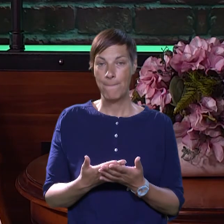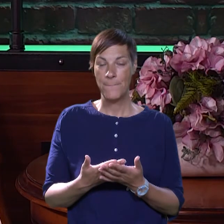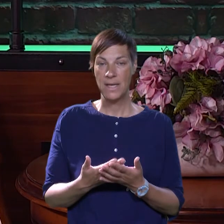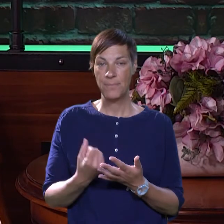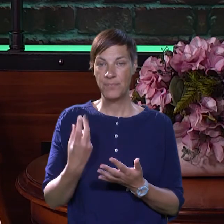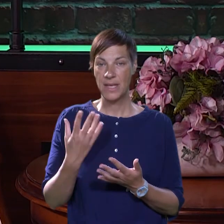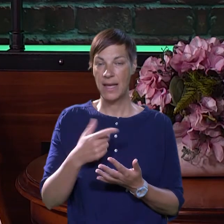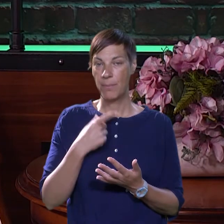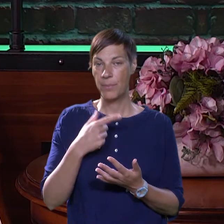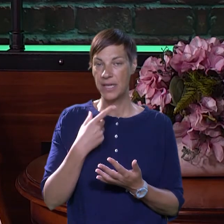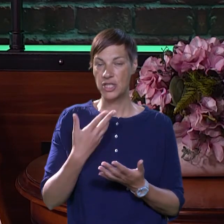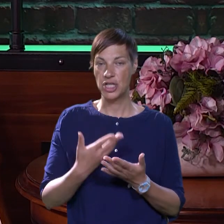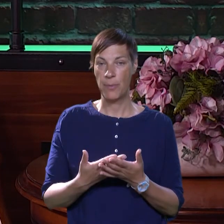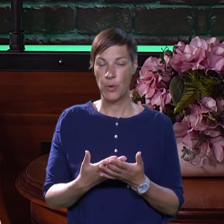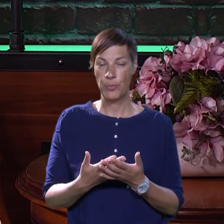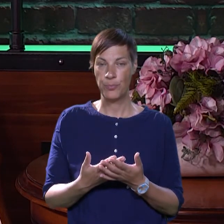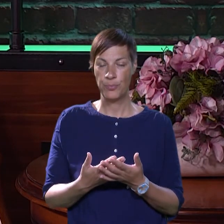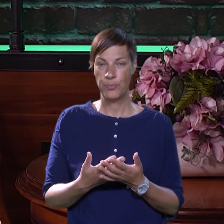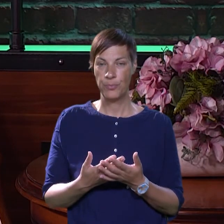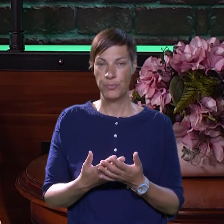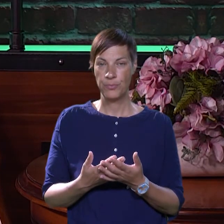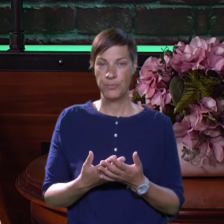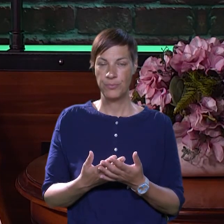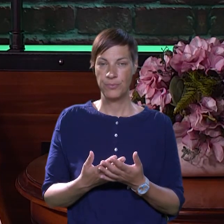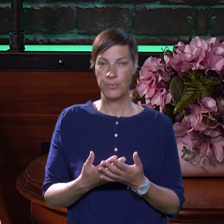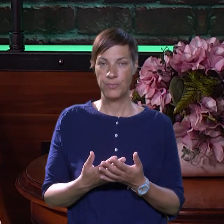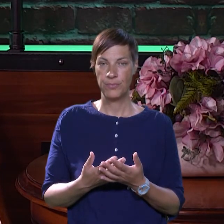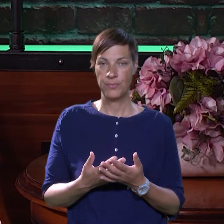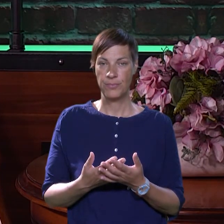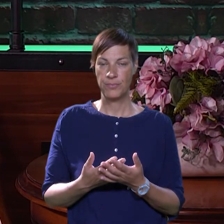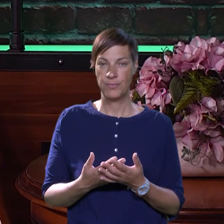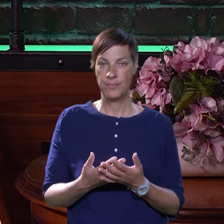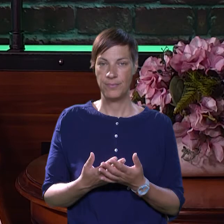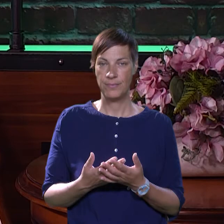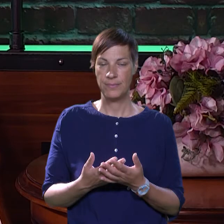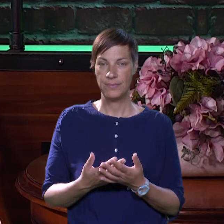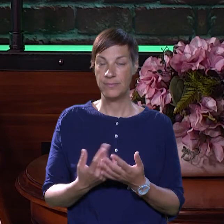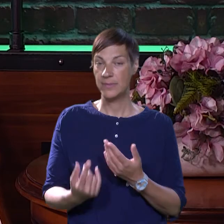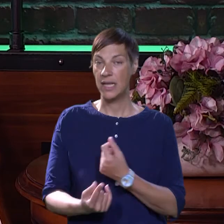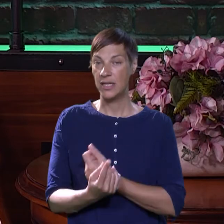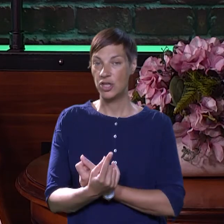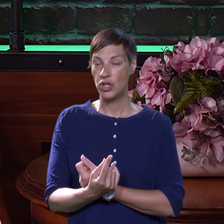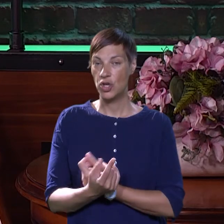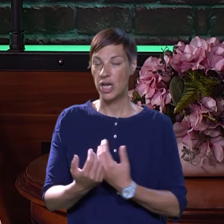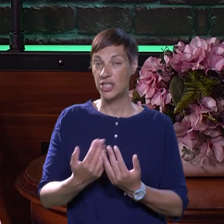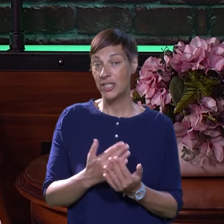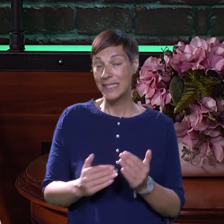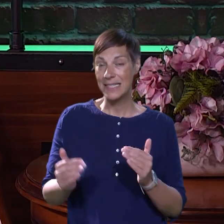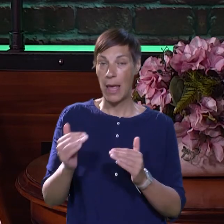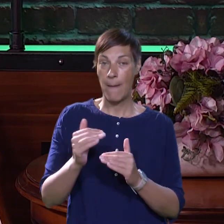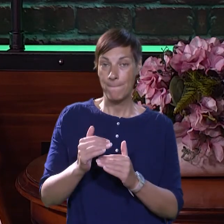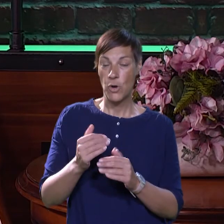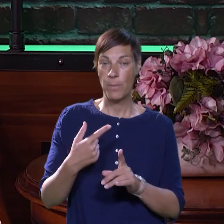da kad pričamo o tome, da se događa jedan